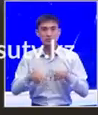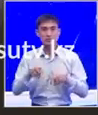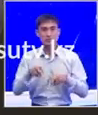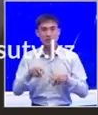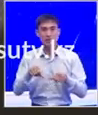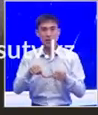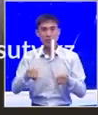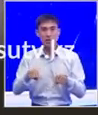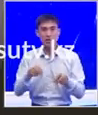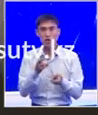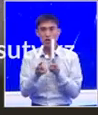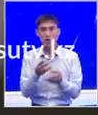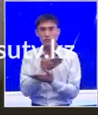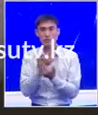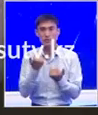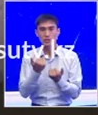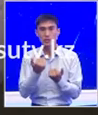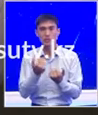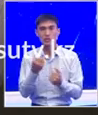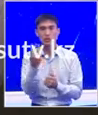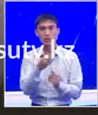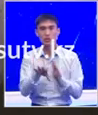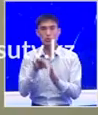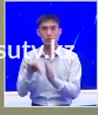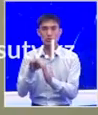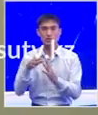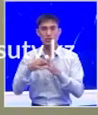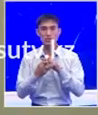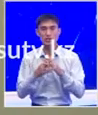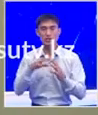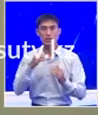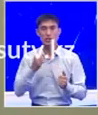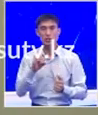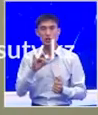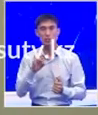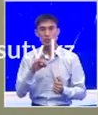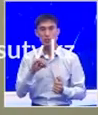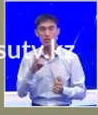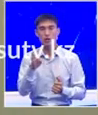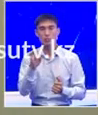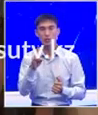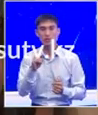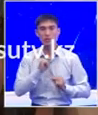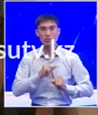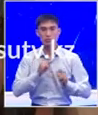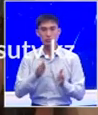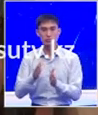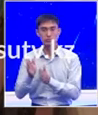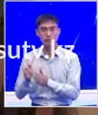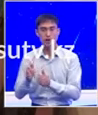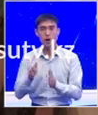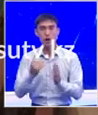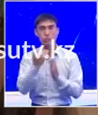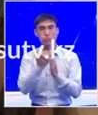нарушений не выявлено 4 избирательных участков все о лак жамбыл бирлик казалось there is a урок баттер работают штатном режиме по